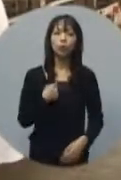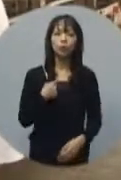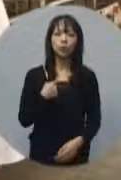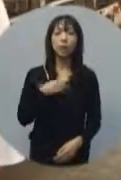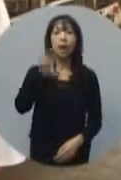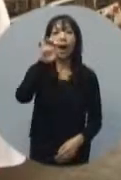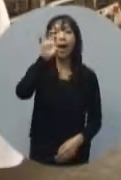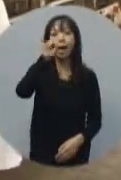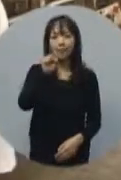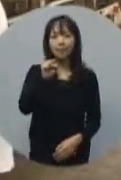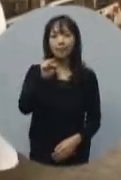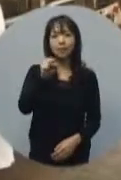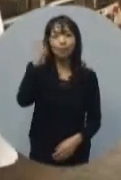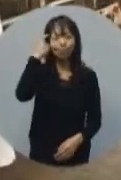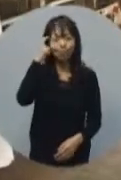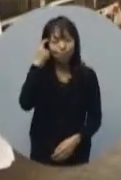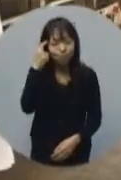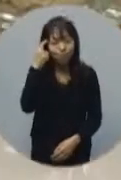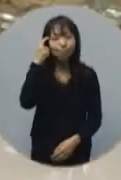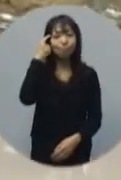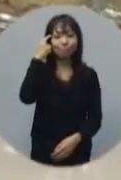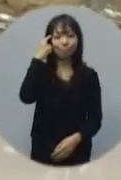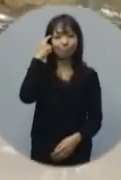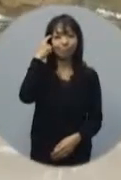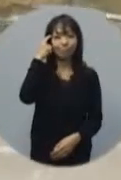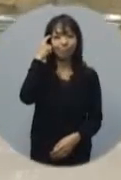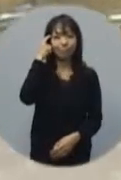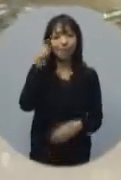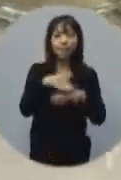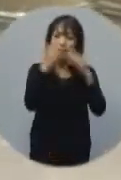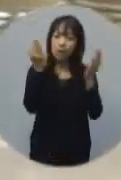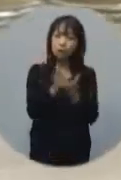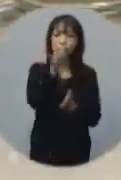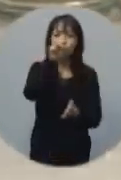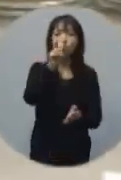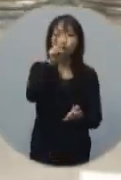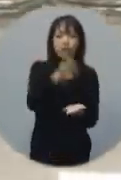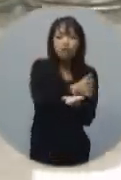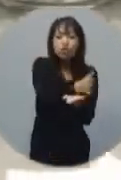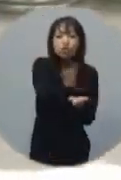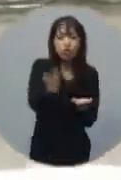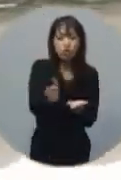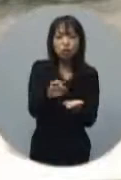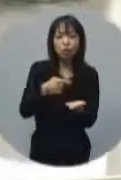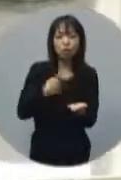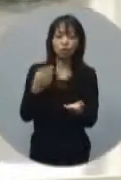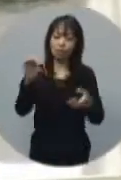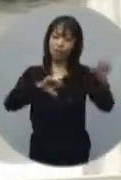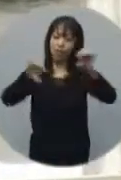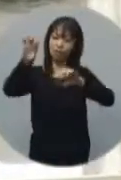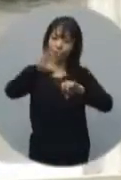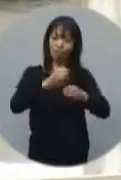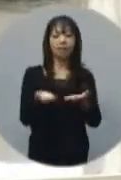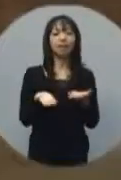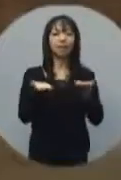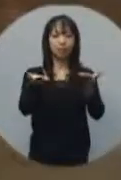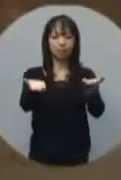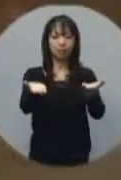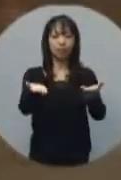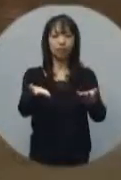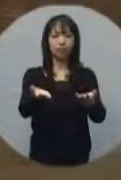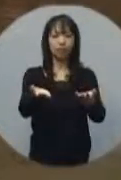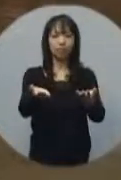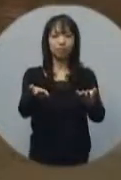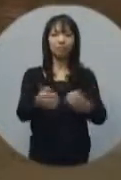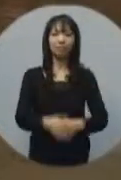うちでは今餌にこだわりを置いてまして、全部で12種類の餌を独自に配合して与えてるん